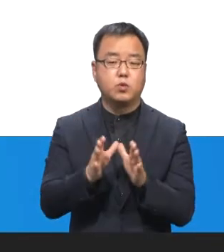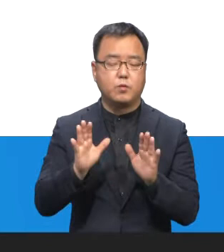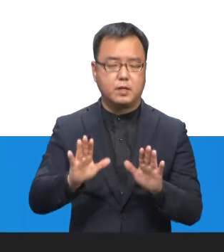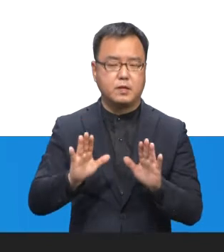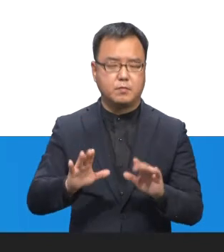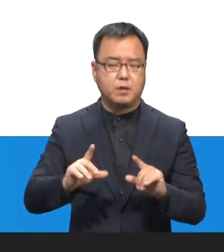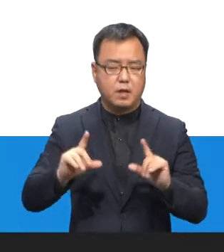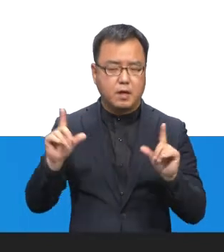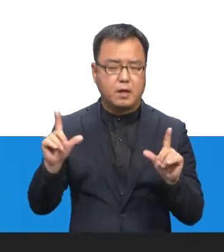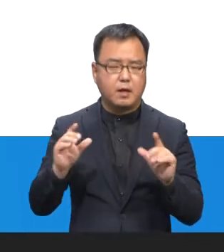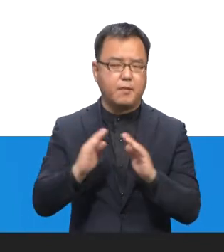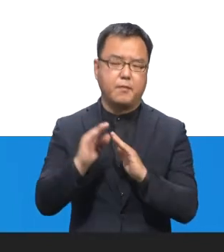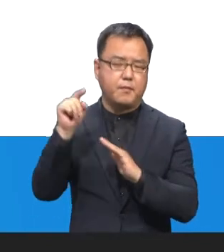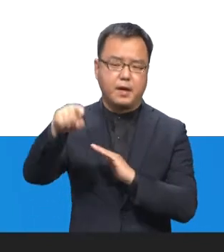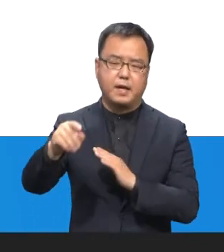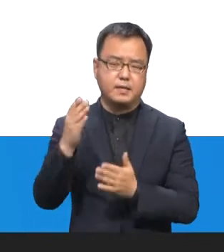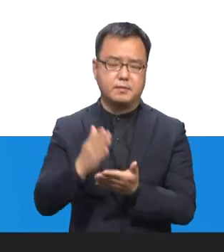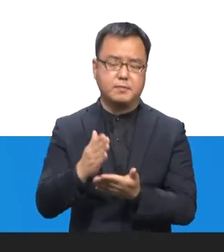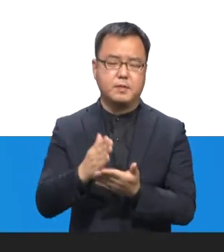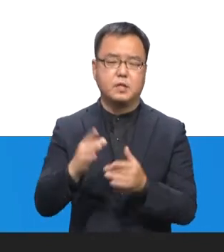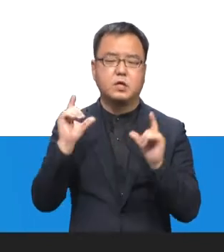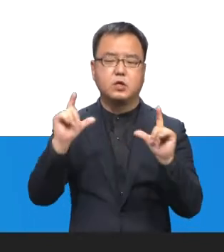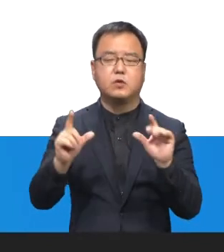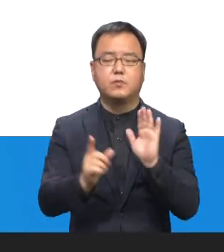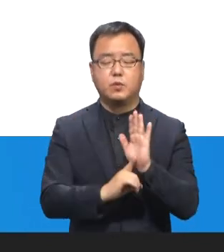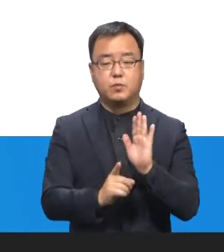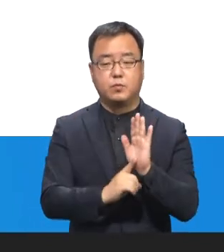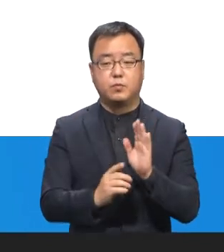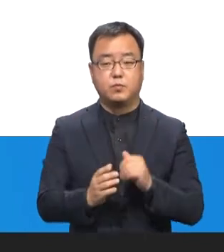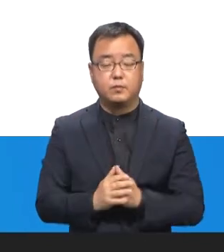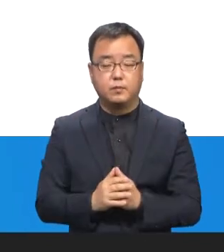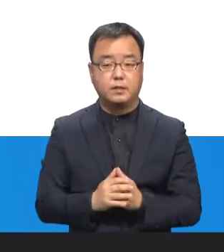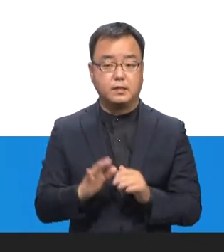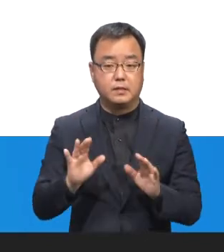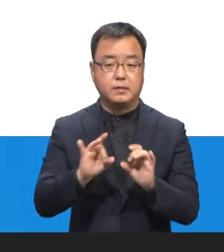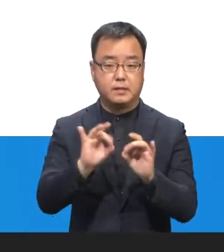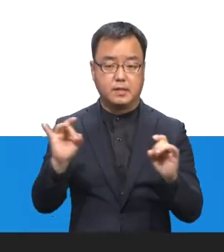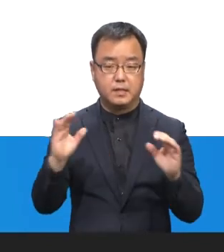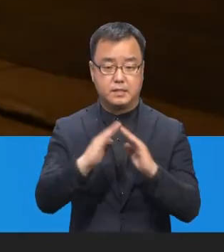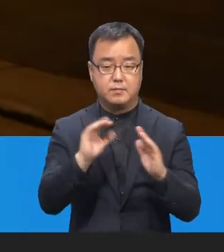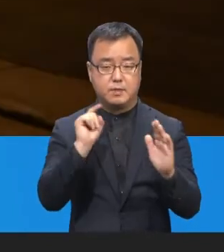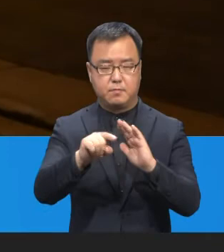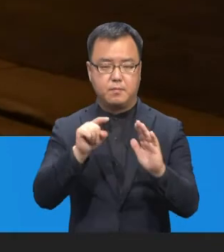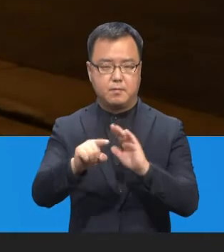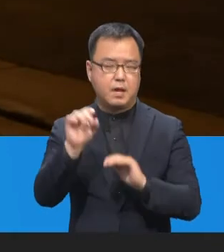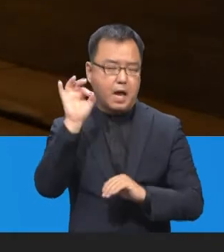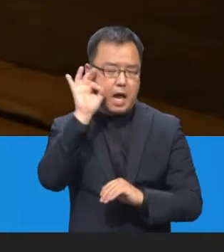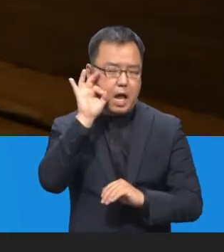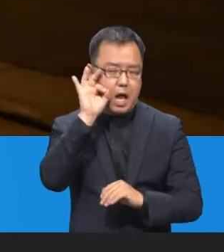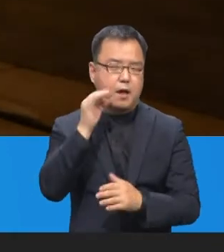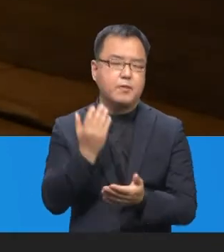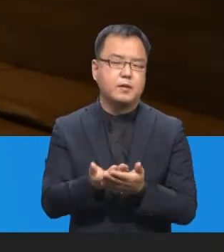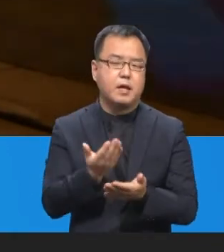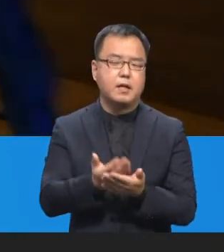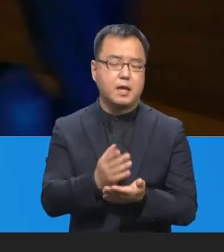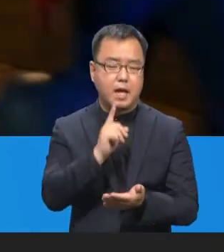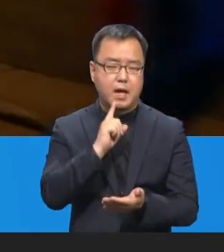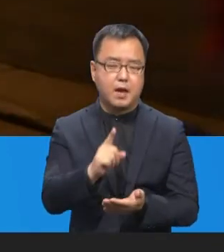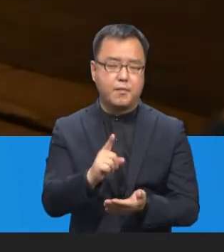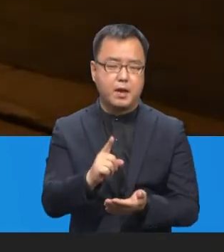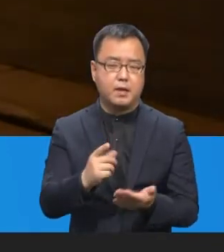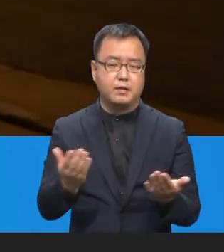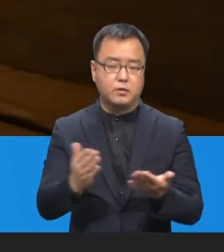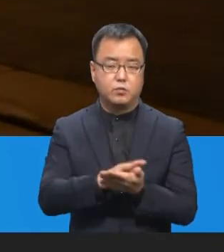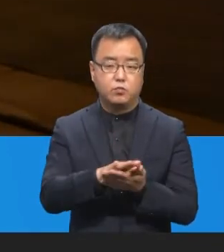밖에 나가지 않아야 한다 고 성명서를 발표했습니다 어떻게 각 집을 돌아다니면서 사탕을 받는 트릭 오어 트릿 우리가